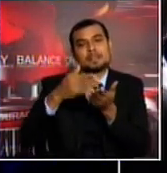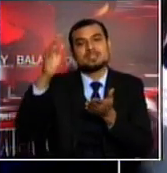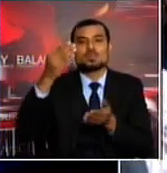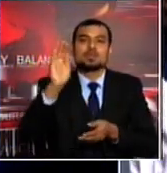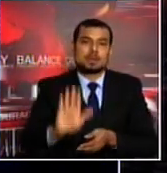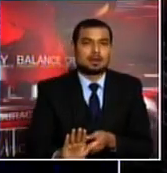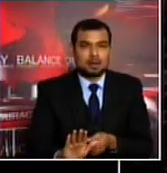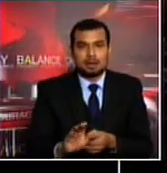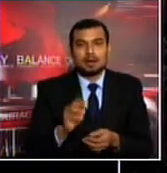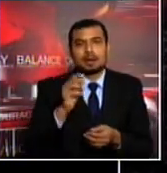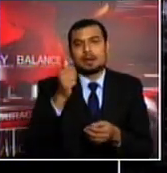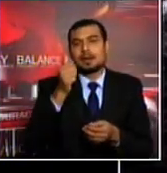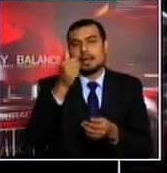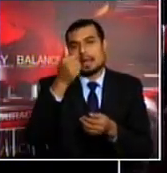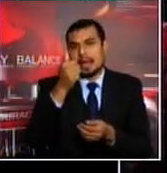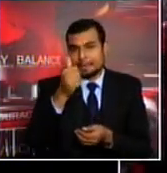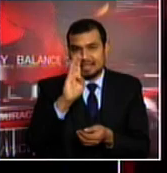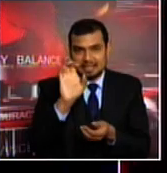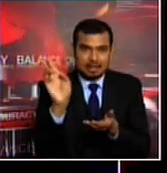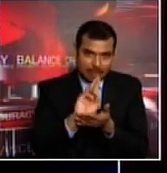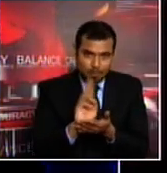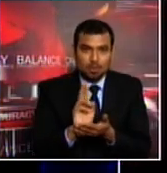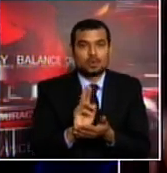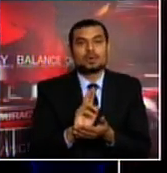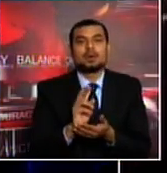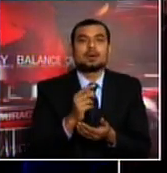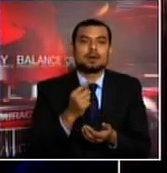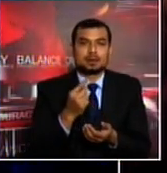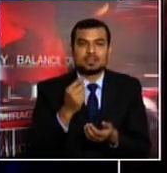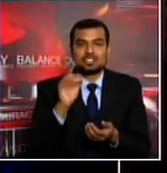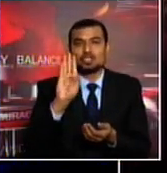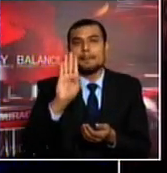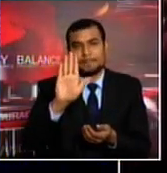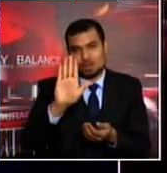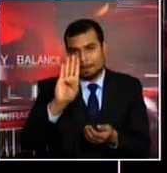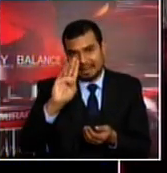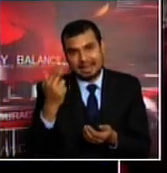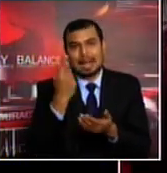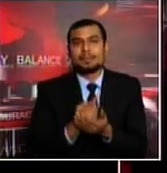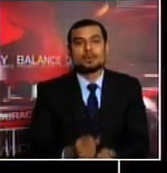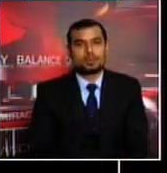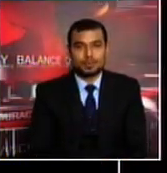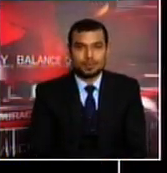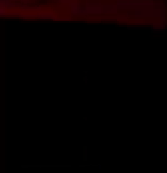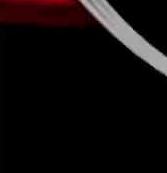हुनेछन्। क्यामेरा पर्सन अधिराज राणाका साथमा एबिसी रिपोर्टर छवि सापकोटा, काठमाडौँ।